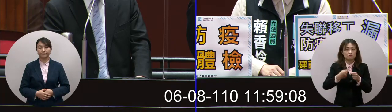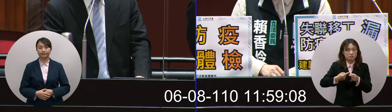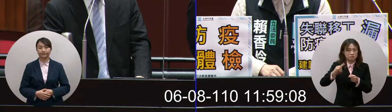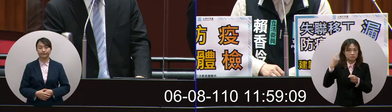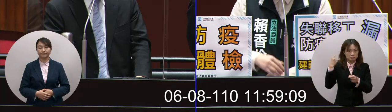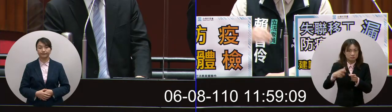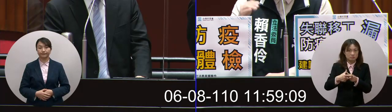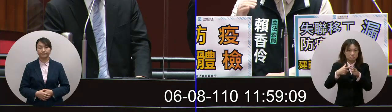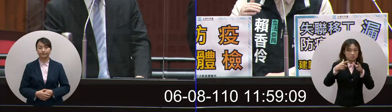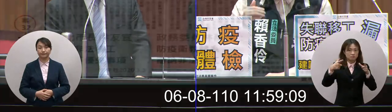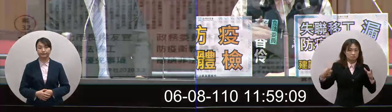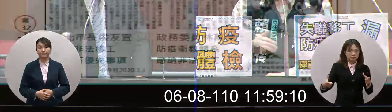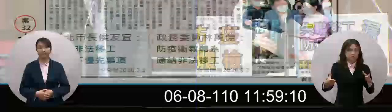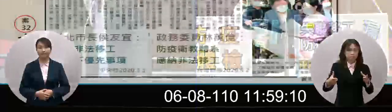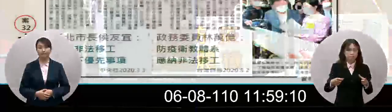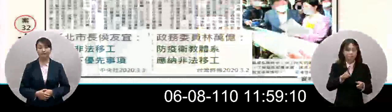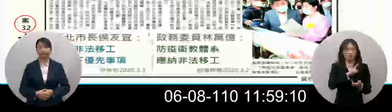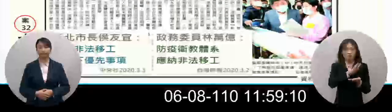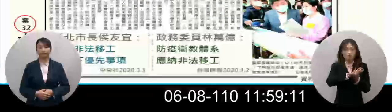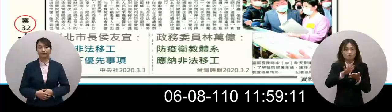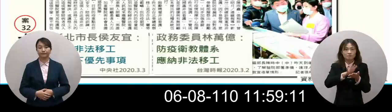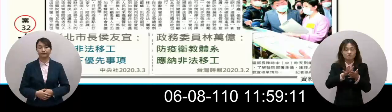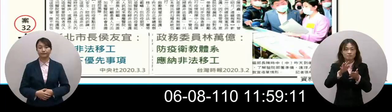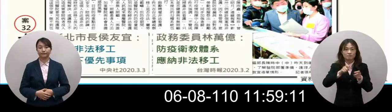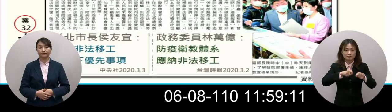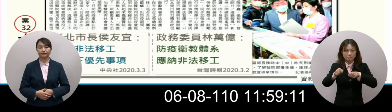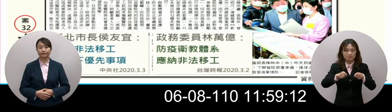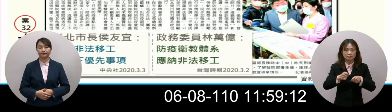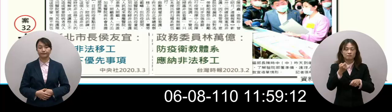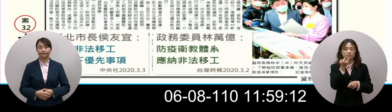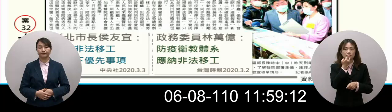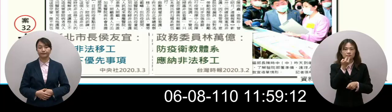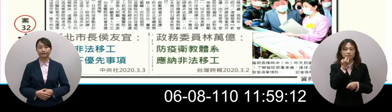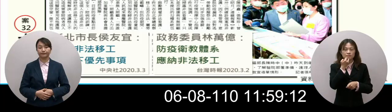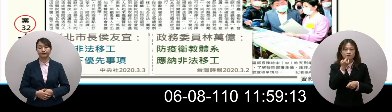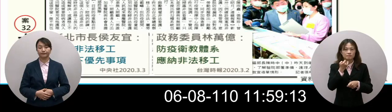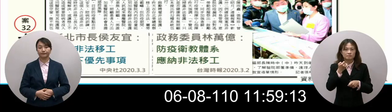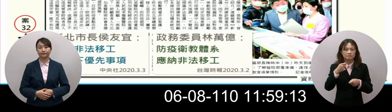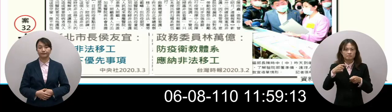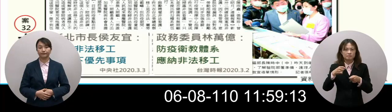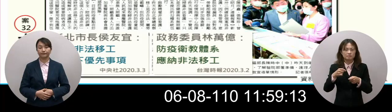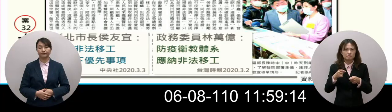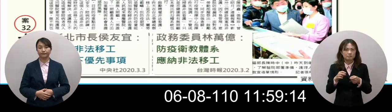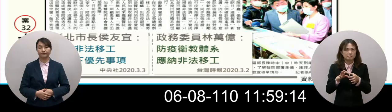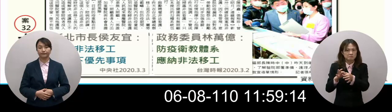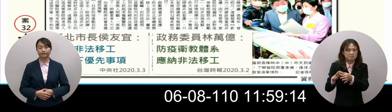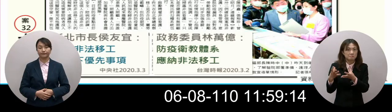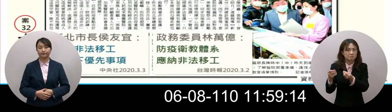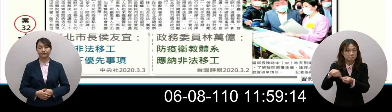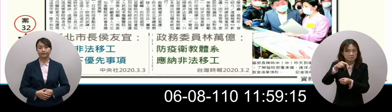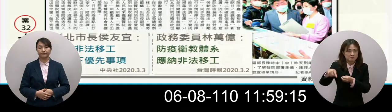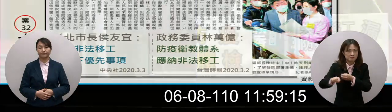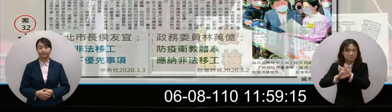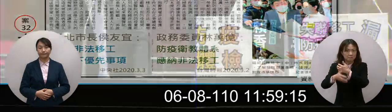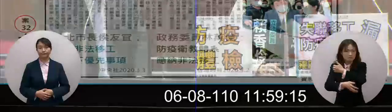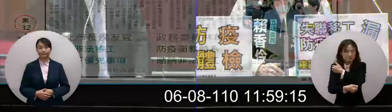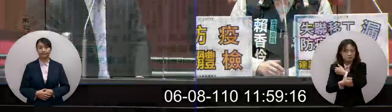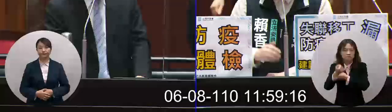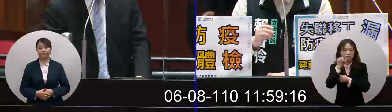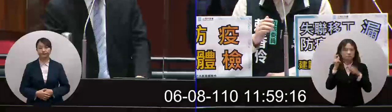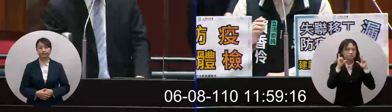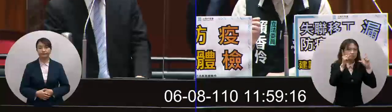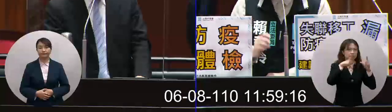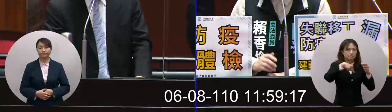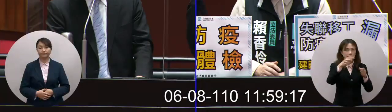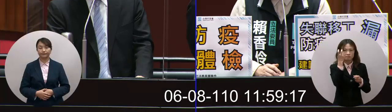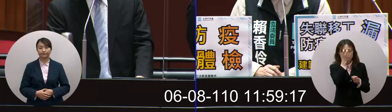的这个方案，让一些失联移工可以出来。那这次呢，我们担心在工厂群聚可能是一个破口，